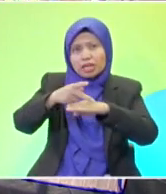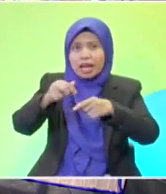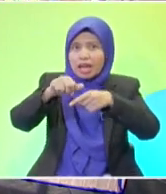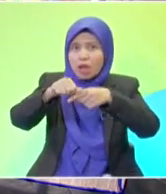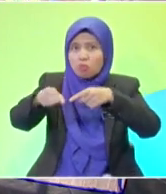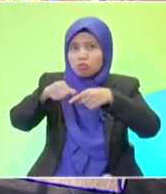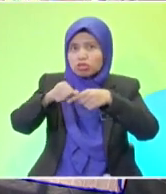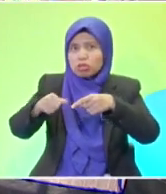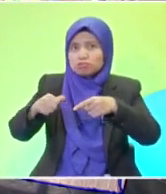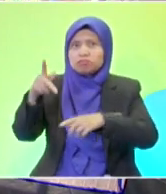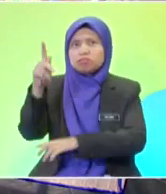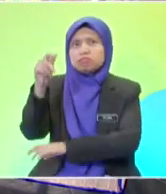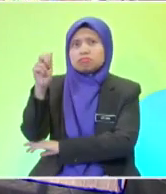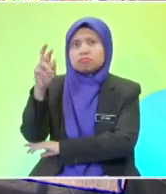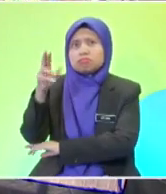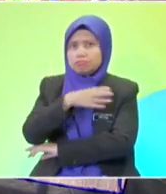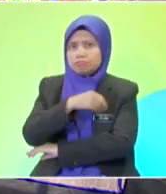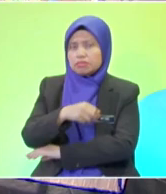Aduh lapar